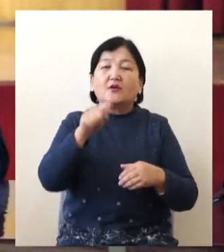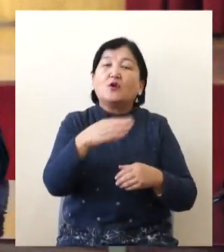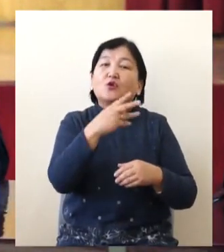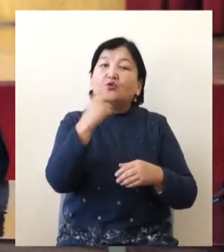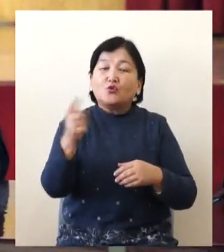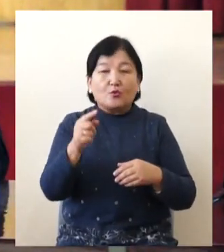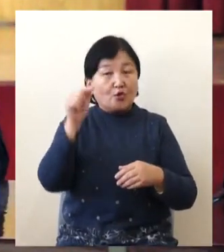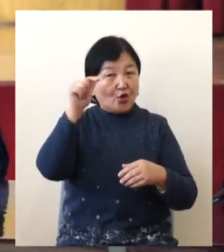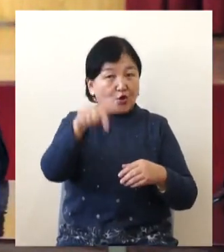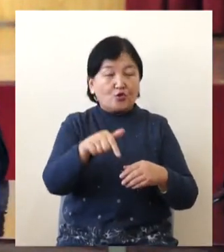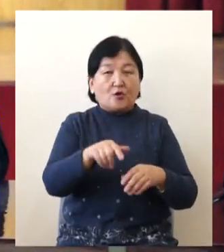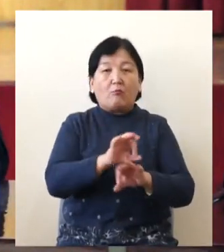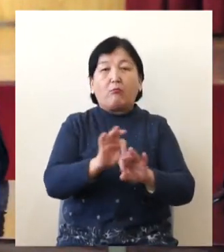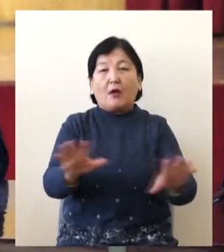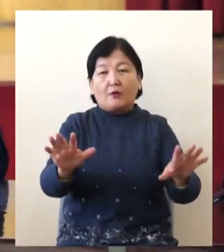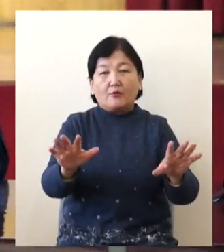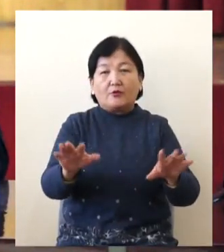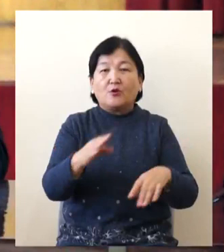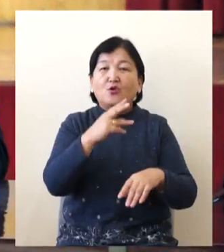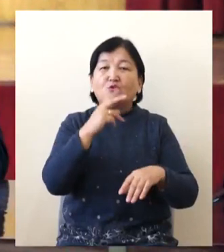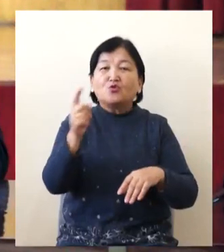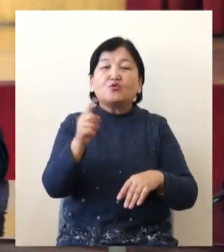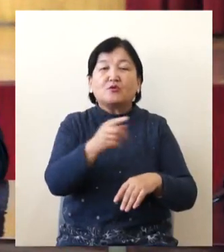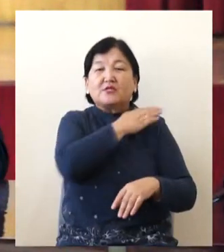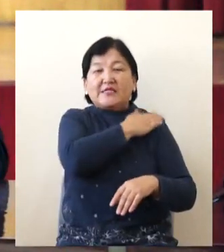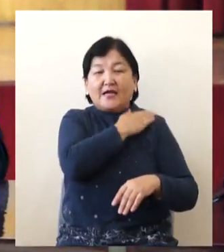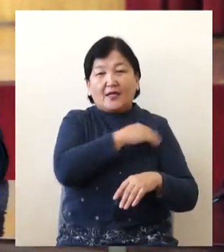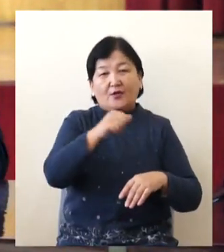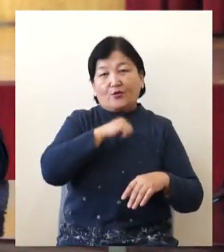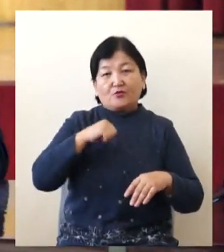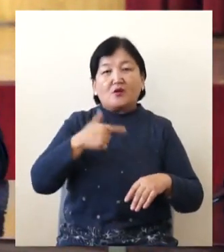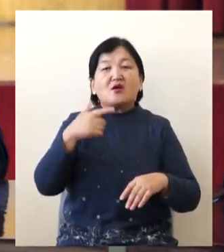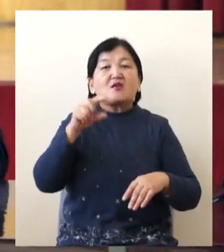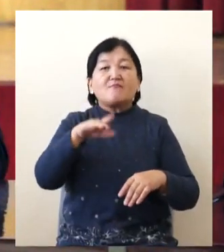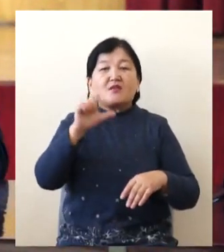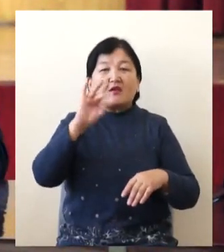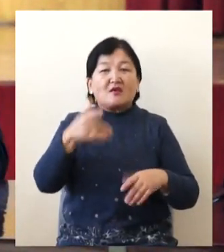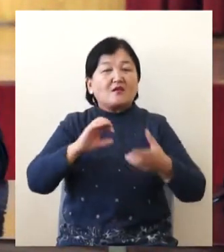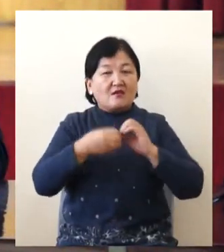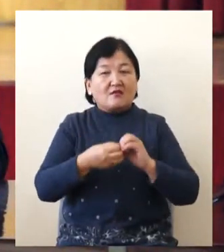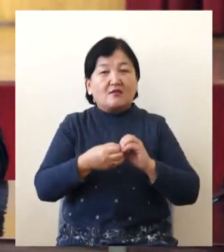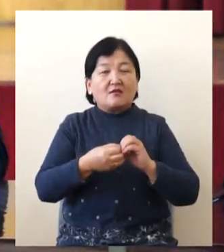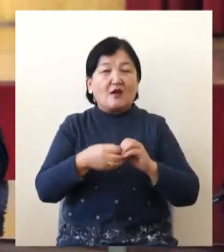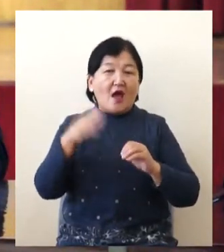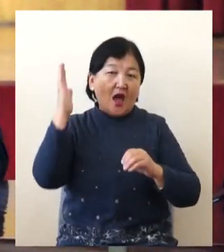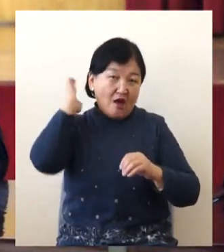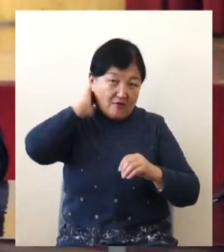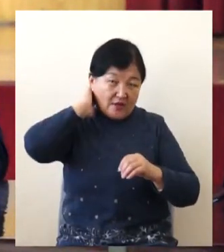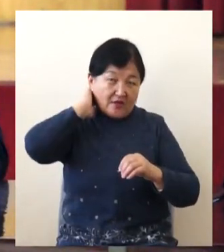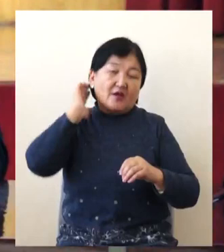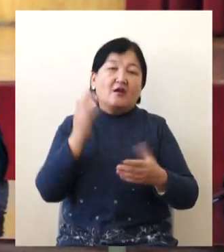болдог. Шүүхч цагдаа нар өөрсдөө гинт хэрэг үлддэг. Авилах хэл хавхуул